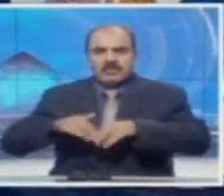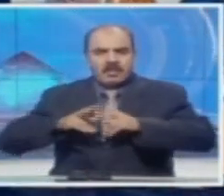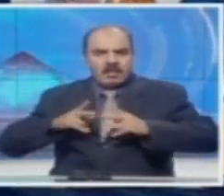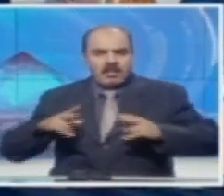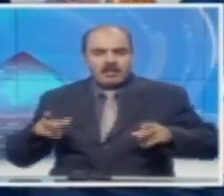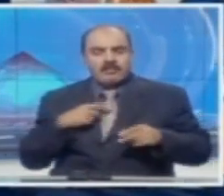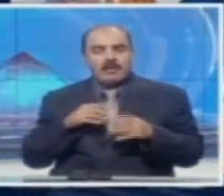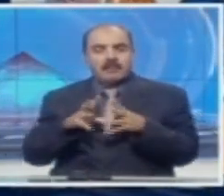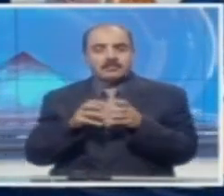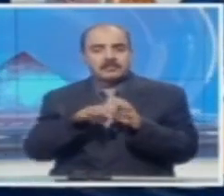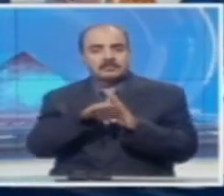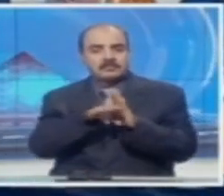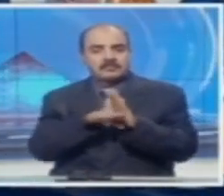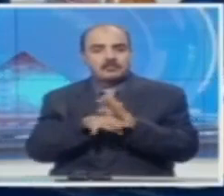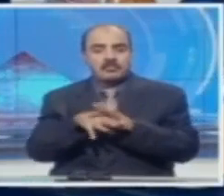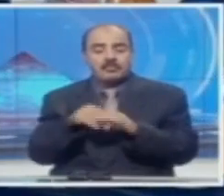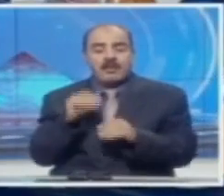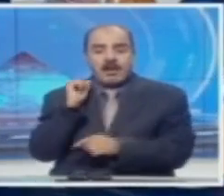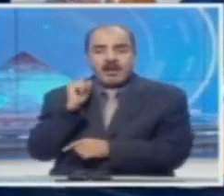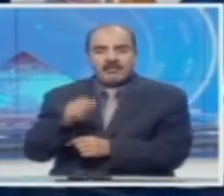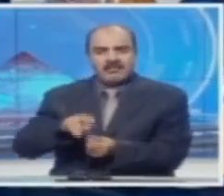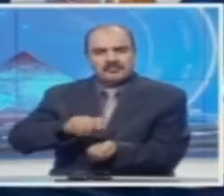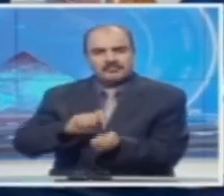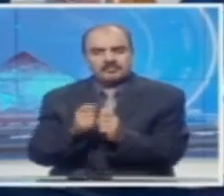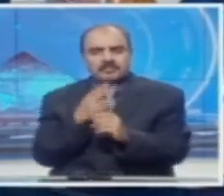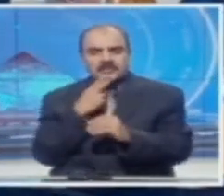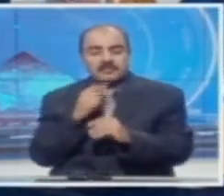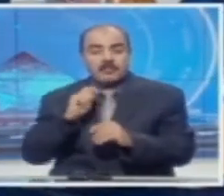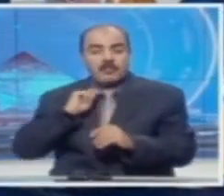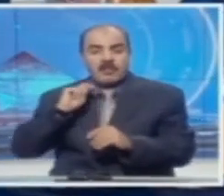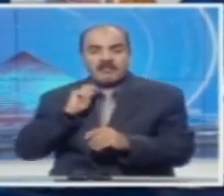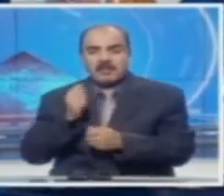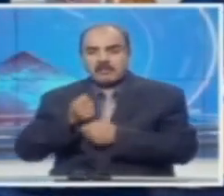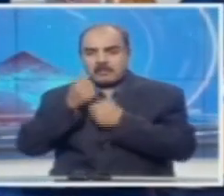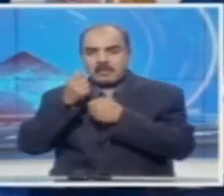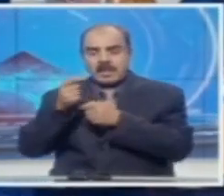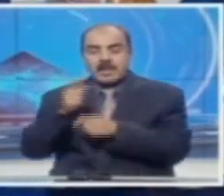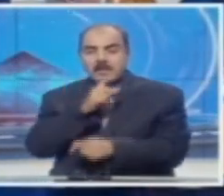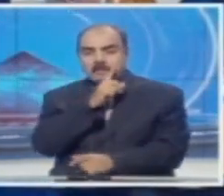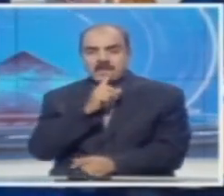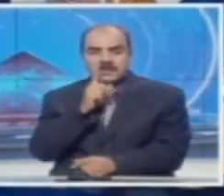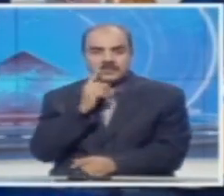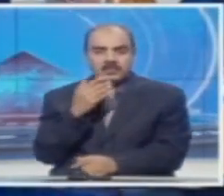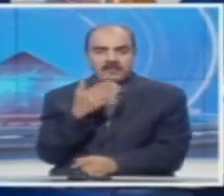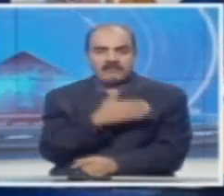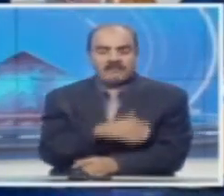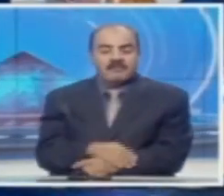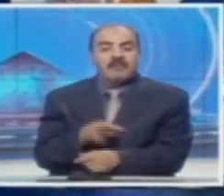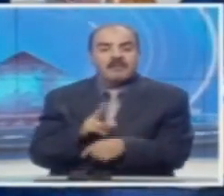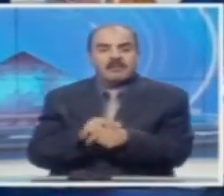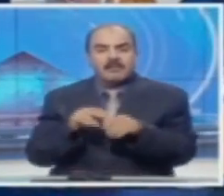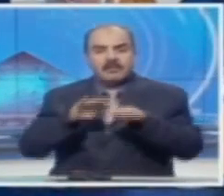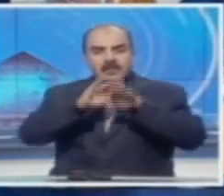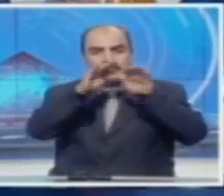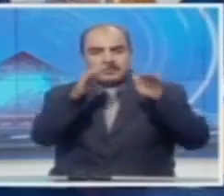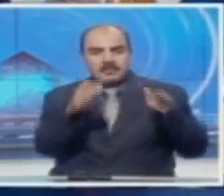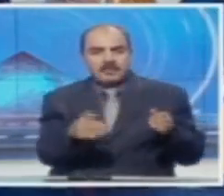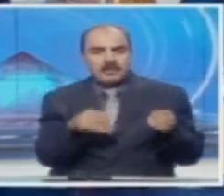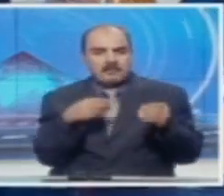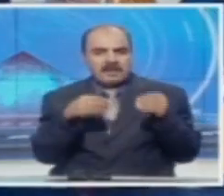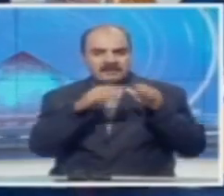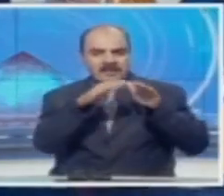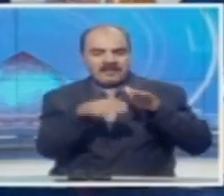عرض الموقف التنفيذي لكل من مشروع استصلاح الأراضي في محافظتي المنيا وبني سويف، وكذا مجمع الصوب